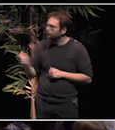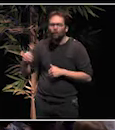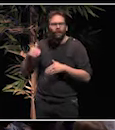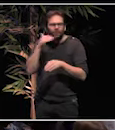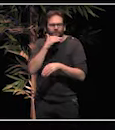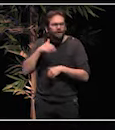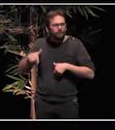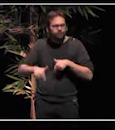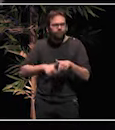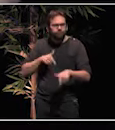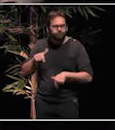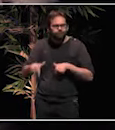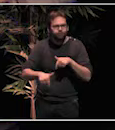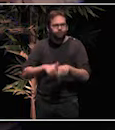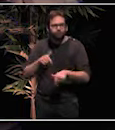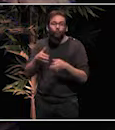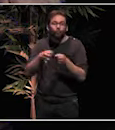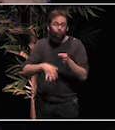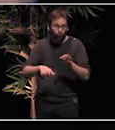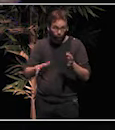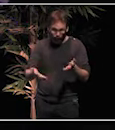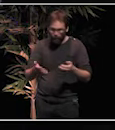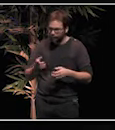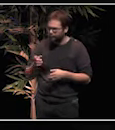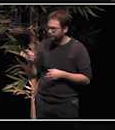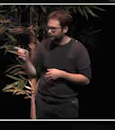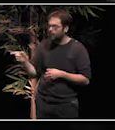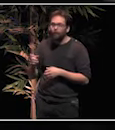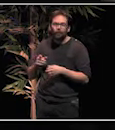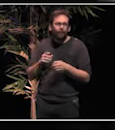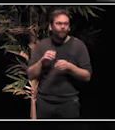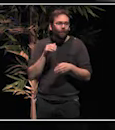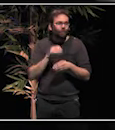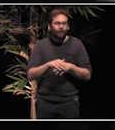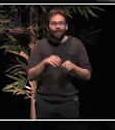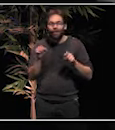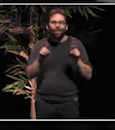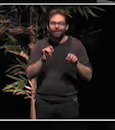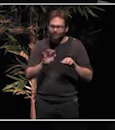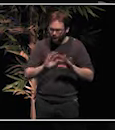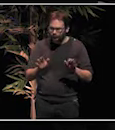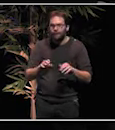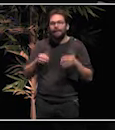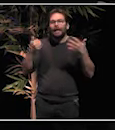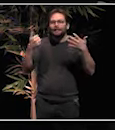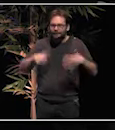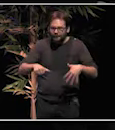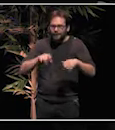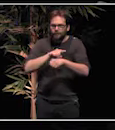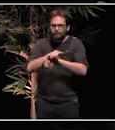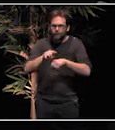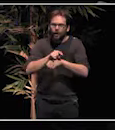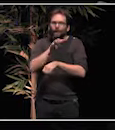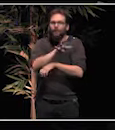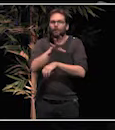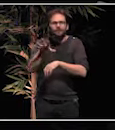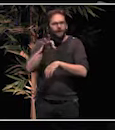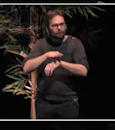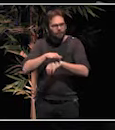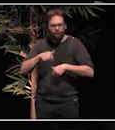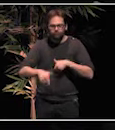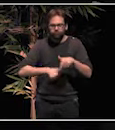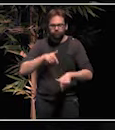donner la solution. On ne va pas passer la soirée là-dessus. C'est 16 heures et 45 minutes exactement, sans s'arrêter, qu'il